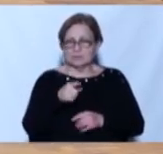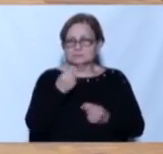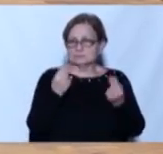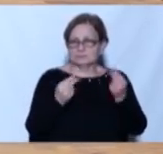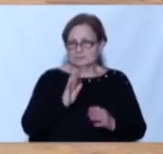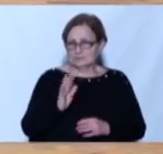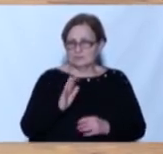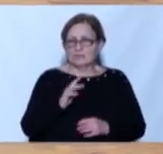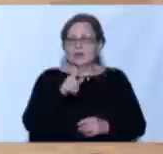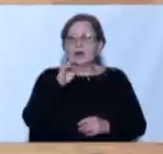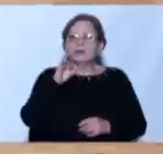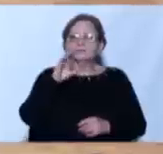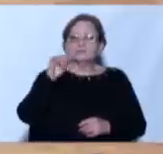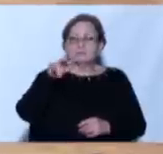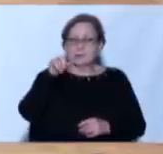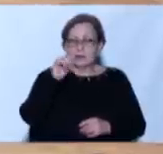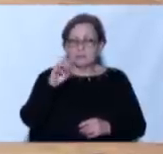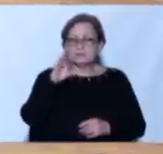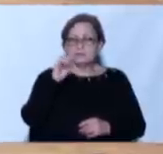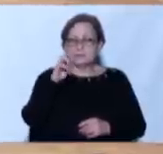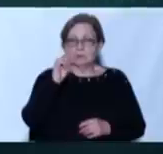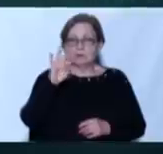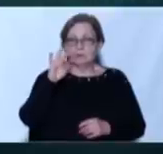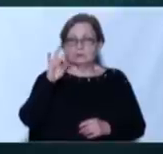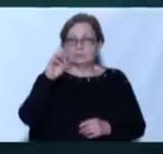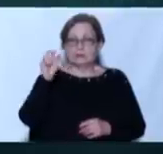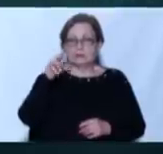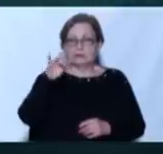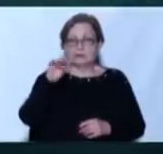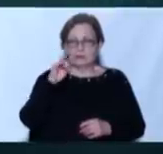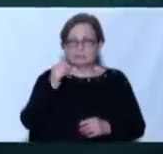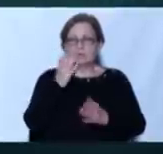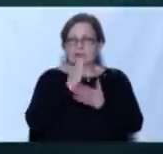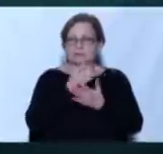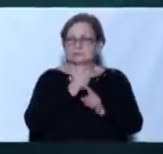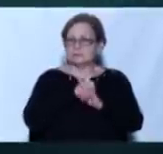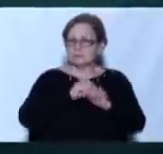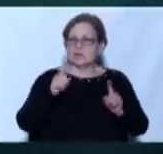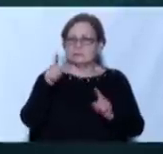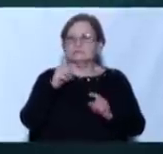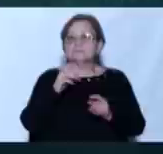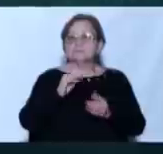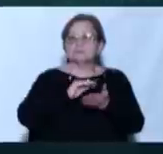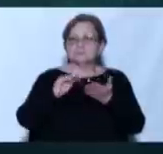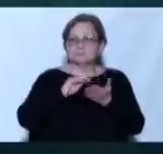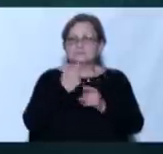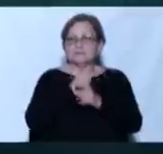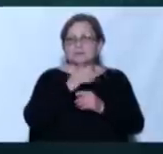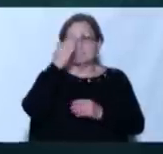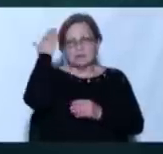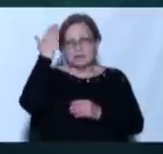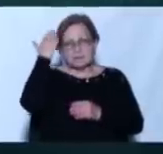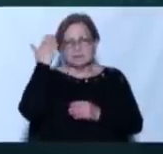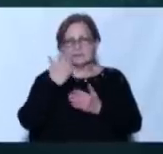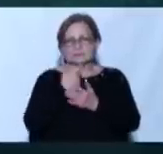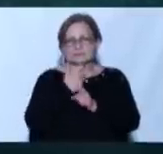სულხან-საბა ორბელიანის სიბრძნე, სიცრუისა არის ერთი გამორჩეული ნაწარმოები, რომელიც ძალიან მხიარულად, ძალიან